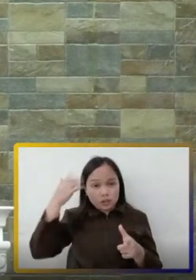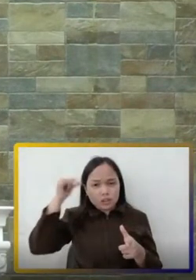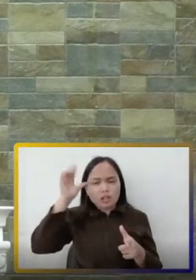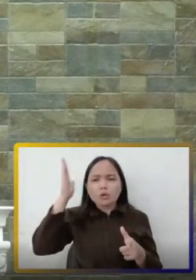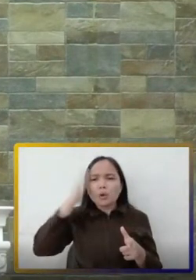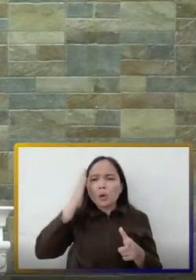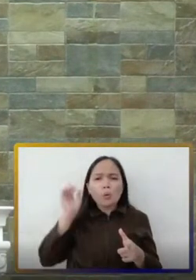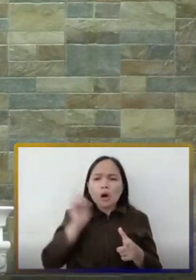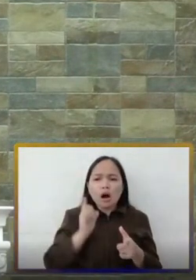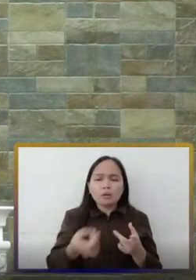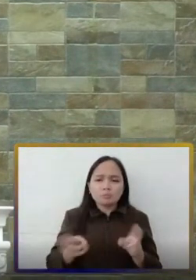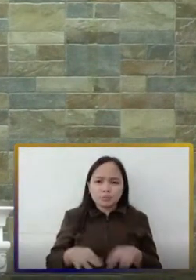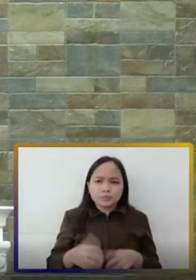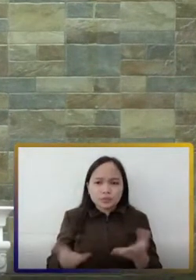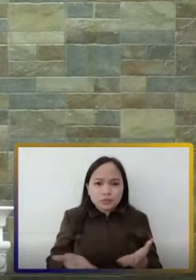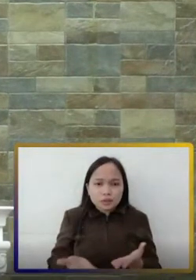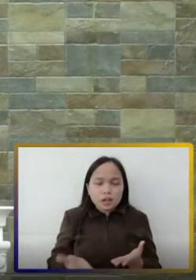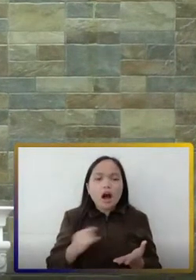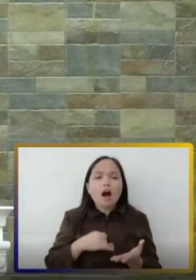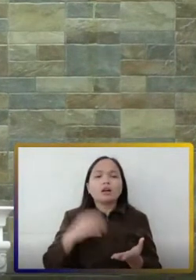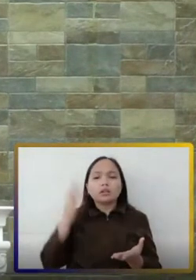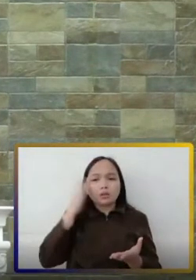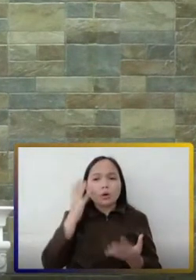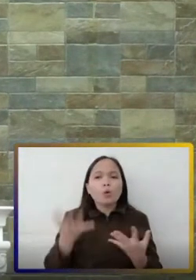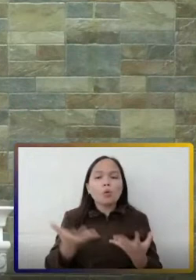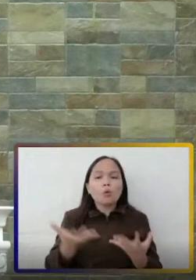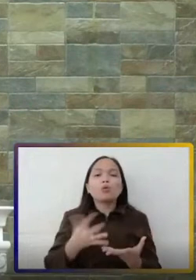here. I know where we